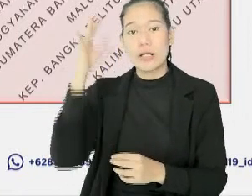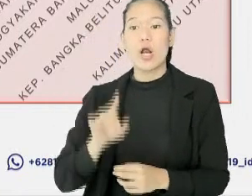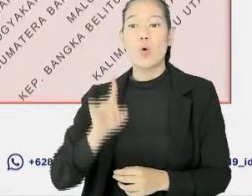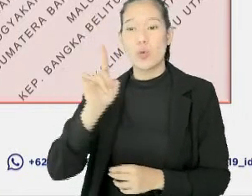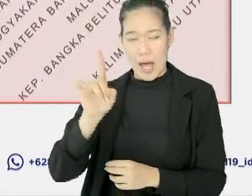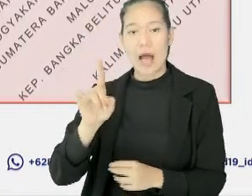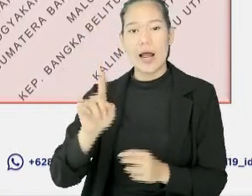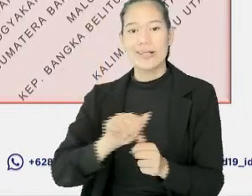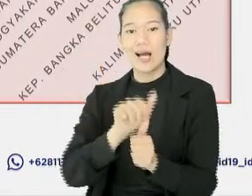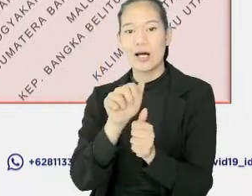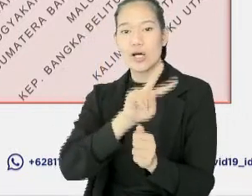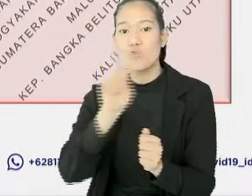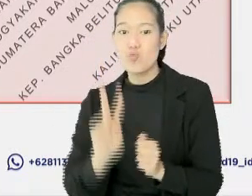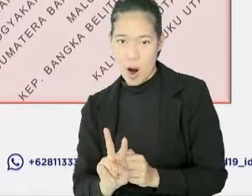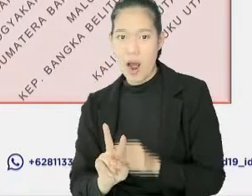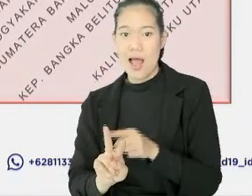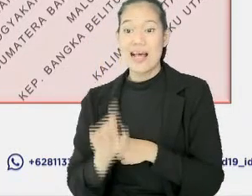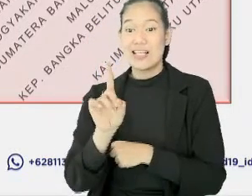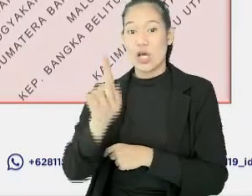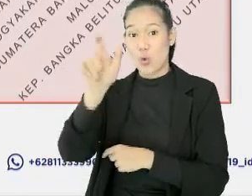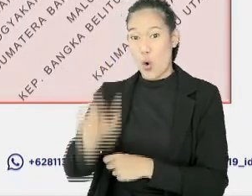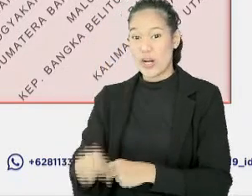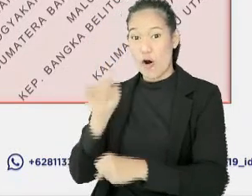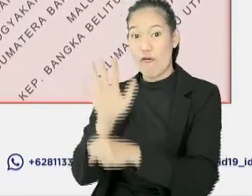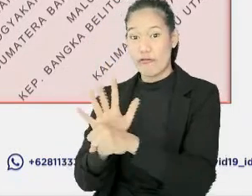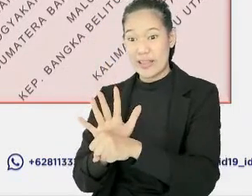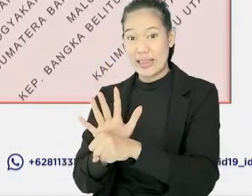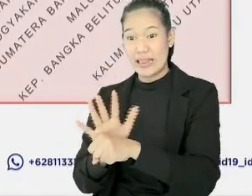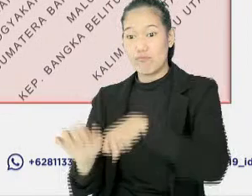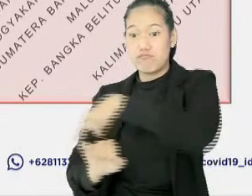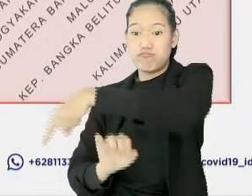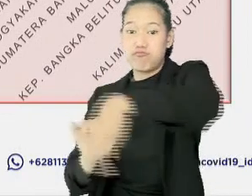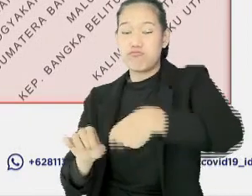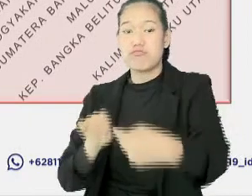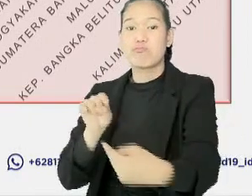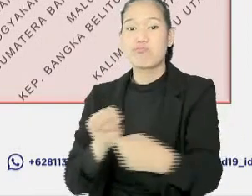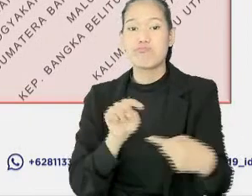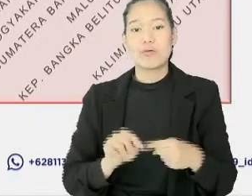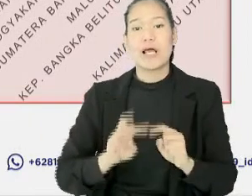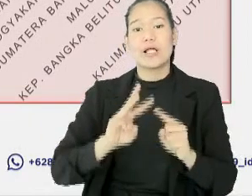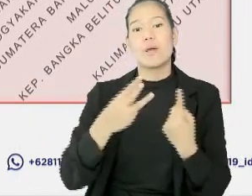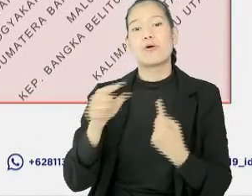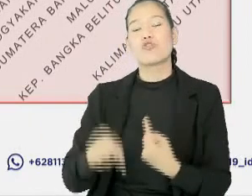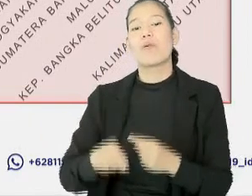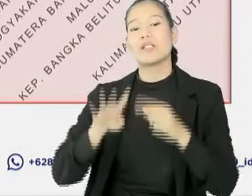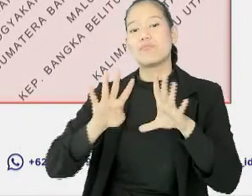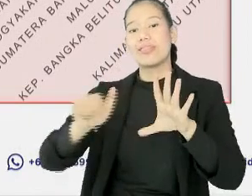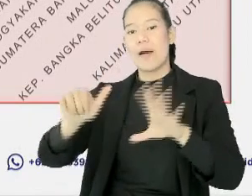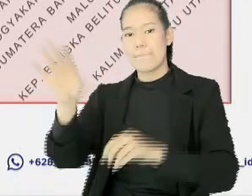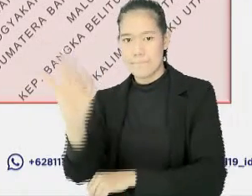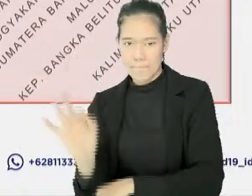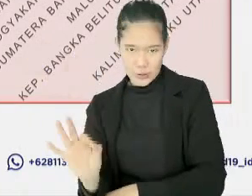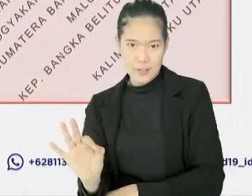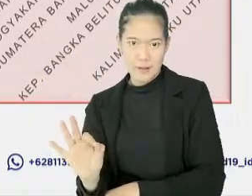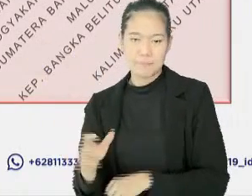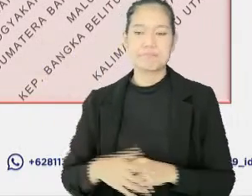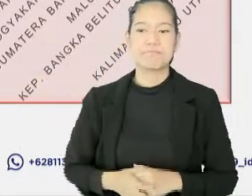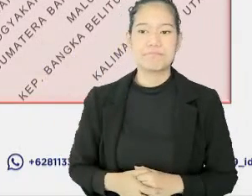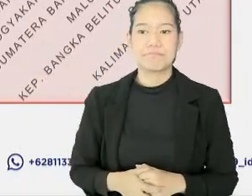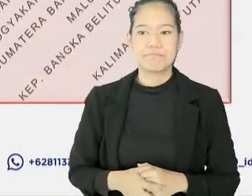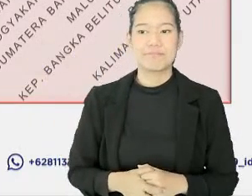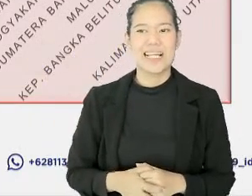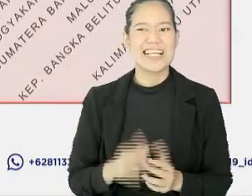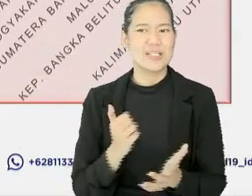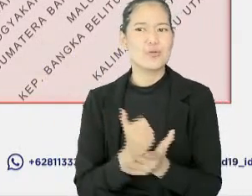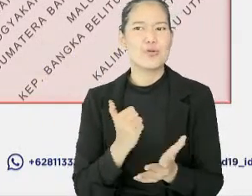ini juara 2 di mana dari satu orang terkonfirmasi positif ada 1396 kontak erat yang ditemukan